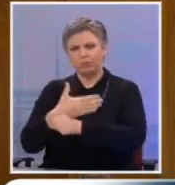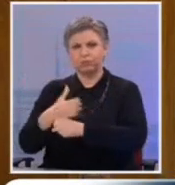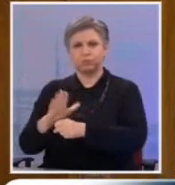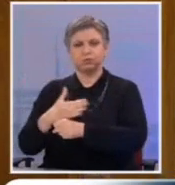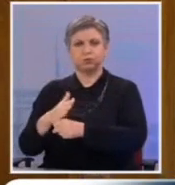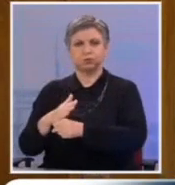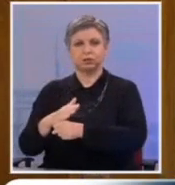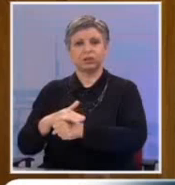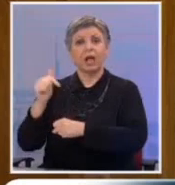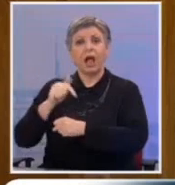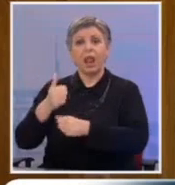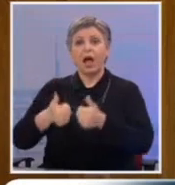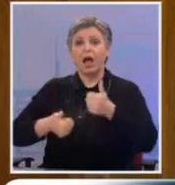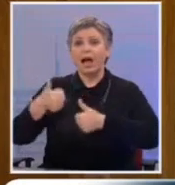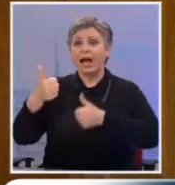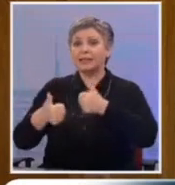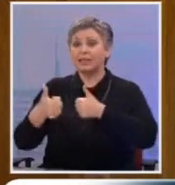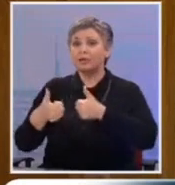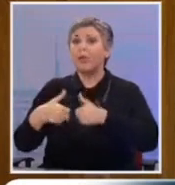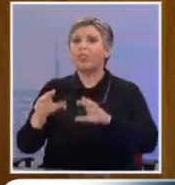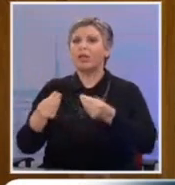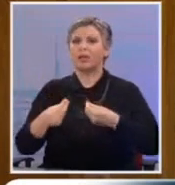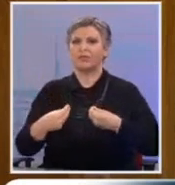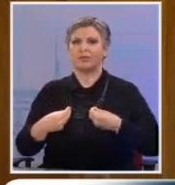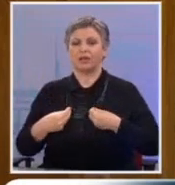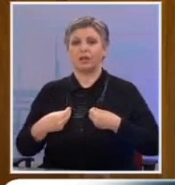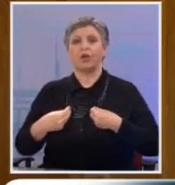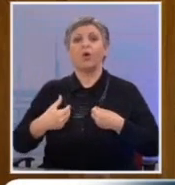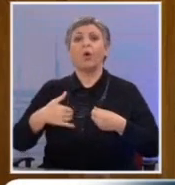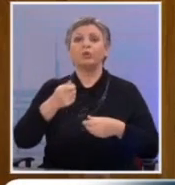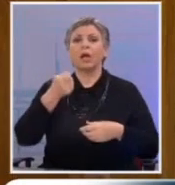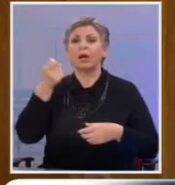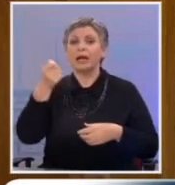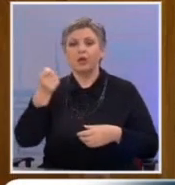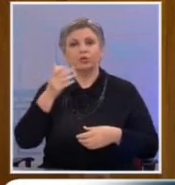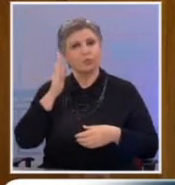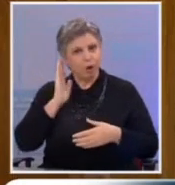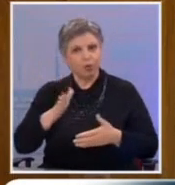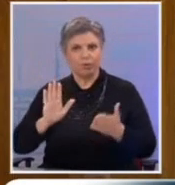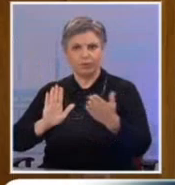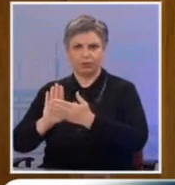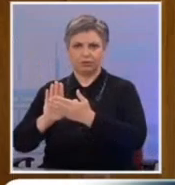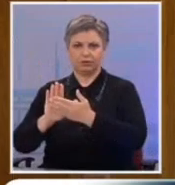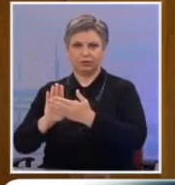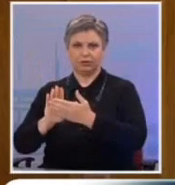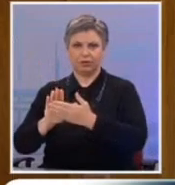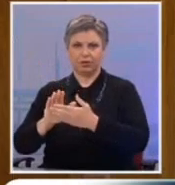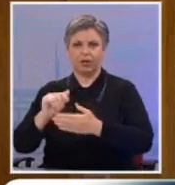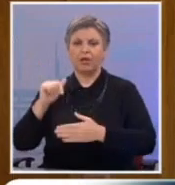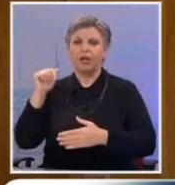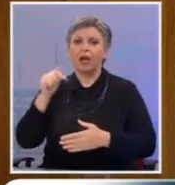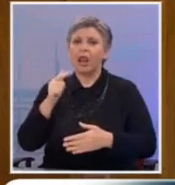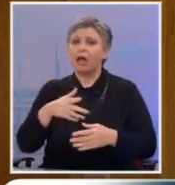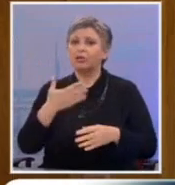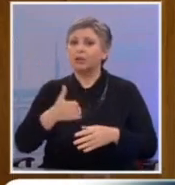διεθνώς ανταγωνιστικής ανάκαμψης, ούτε βέβαια κατέστησαν το χρέος βιώσιμο. Αλλά δεν μπορεί να υπάρξει καθαρή έξοδος στις